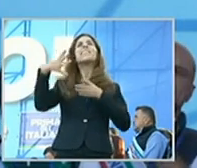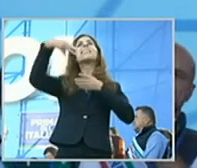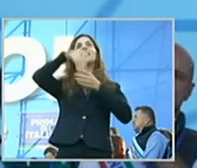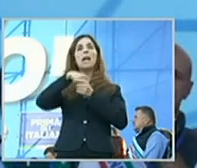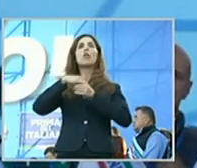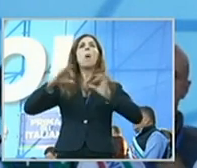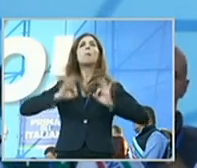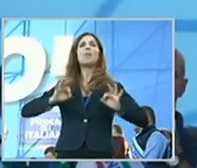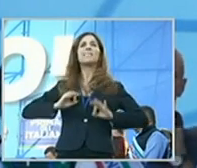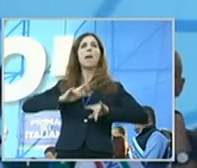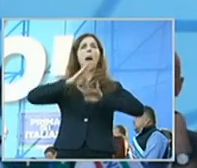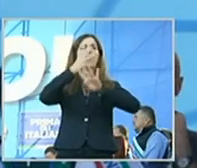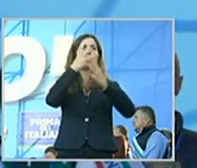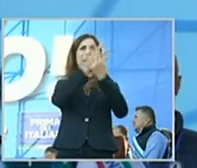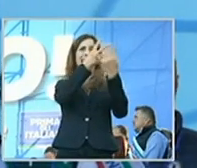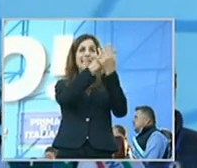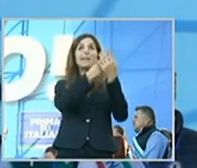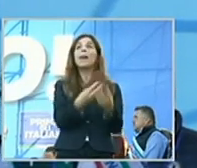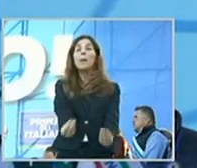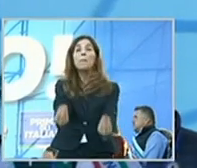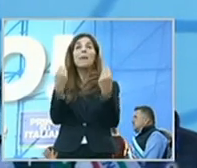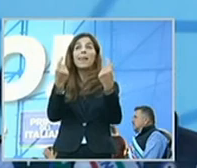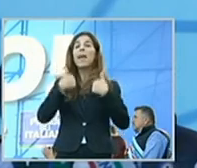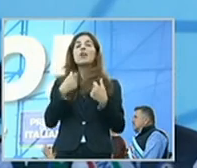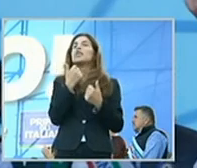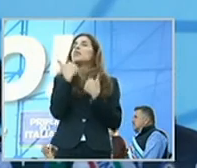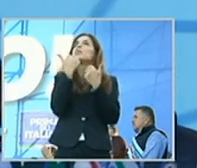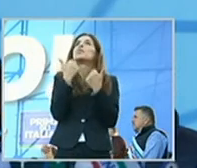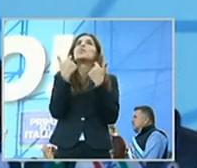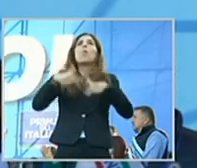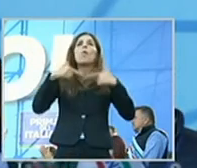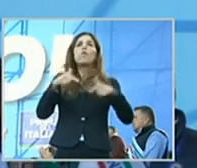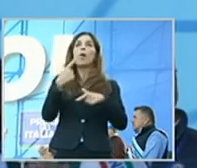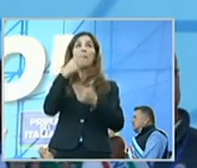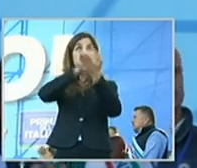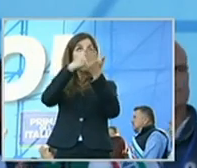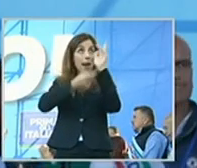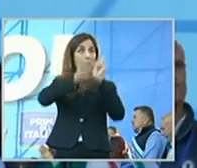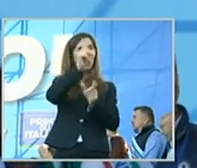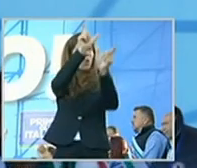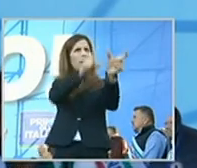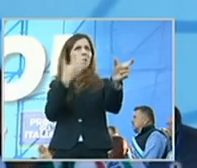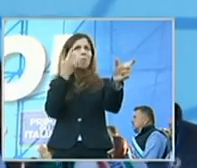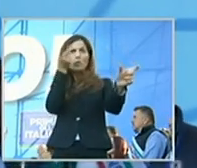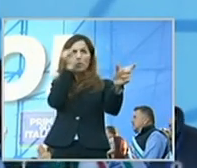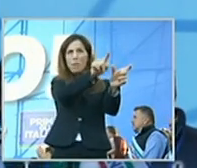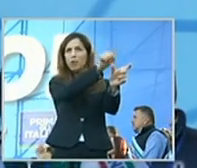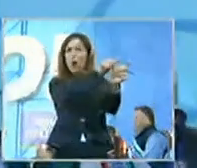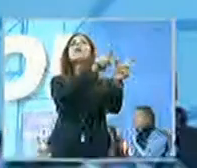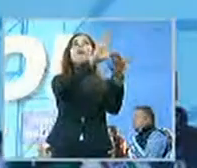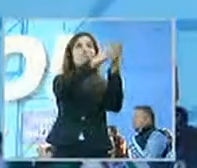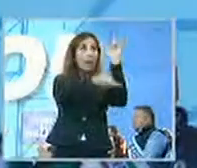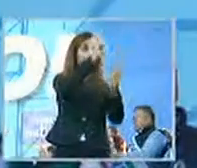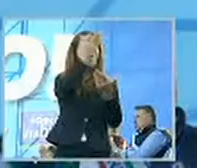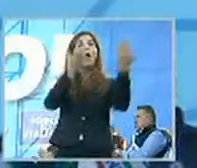penitenziaria, perché sono stufo che valga di più la parola di uno stupratore rispetto alla parola di un